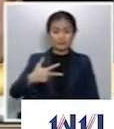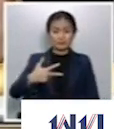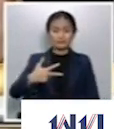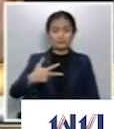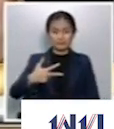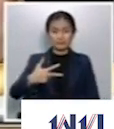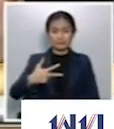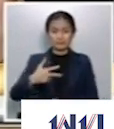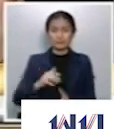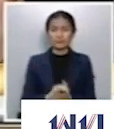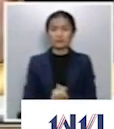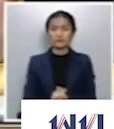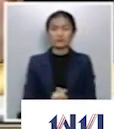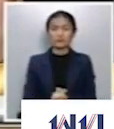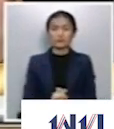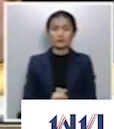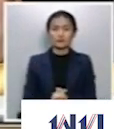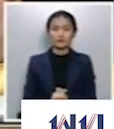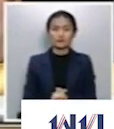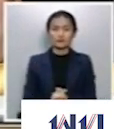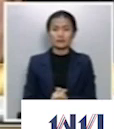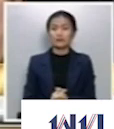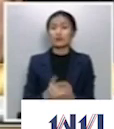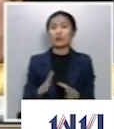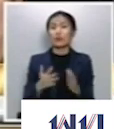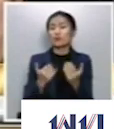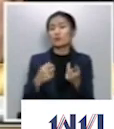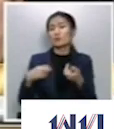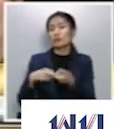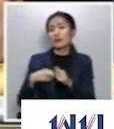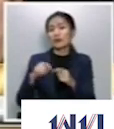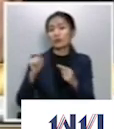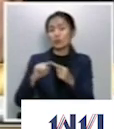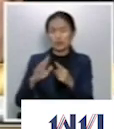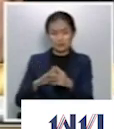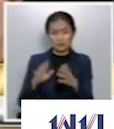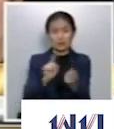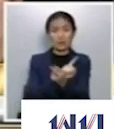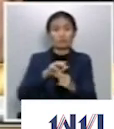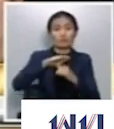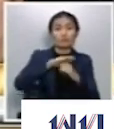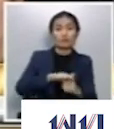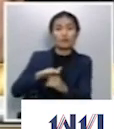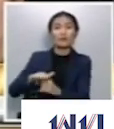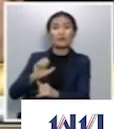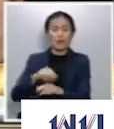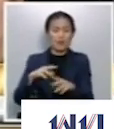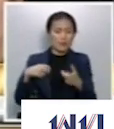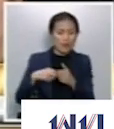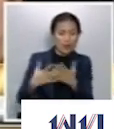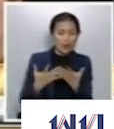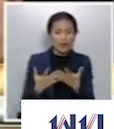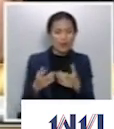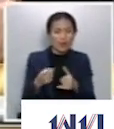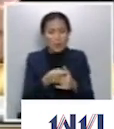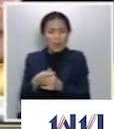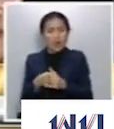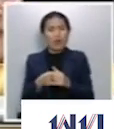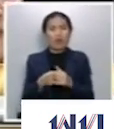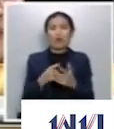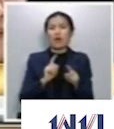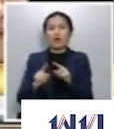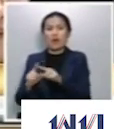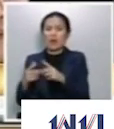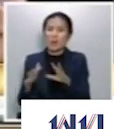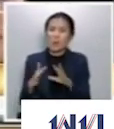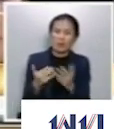ญหาการใช้ความรุนแรงในสังคมนี่มันเพิ่มมากขึ้นทั้งที่เป็นข่าวและไม่เป็นข่าวและยังทวีความรุนแรงซับ